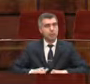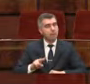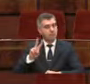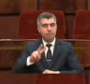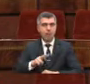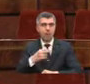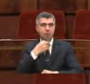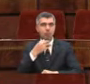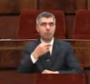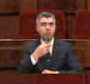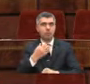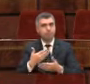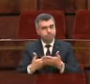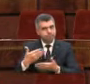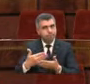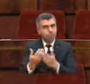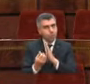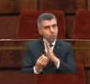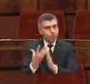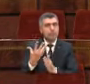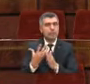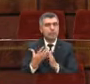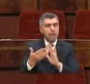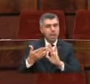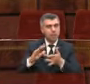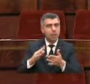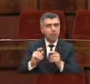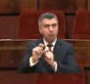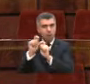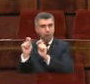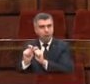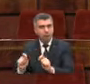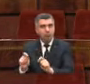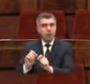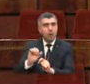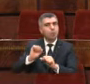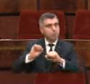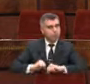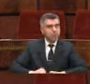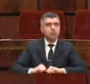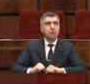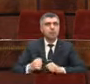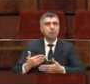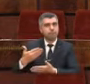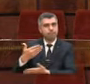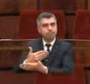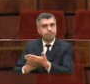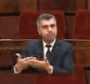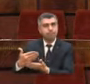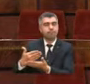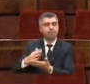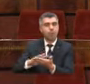معقول. احنا مع التطور التكنولوجي، مع التعبير، مع حريه التعبير، مع الرقمنه، مع تنامي الاعتماد على